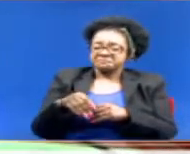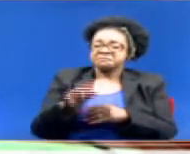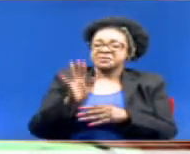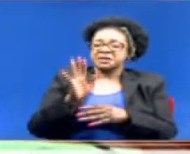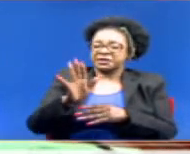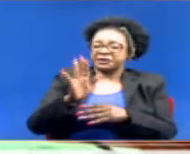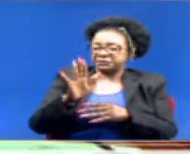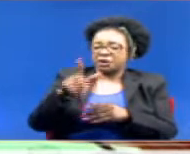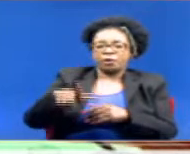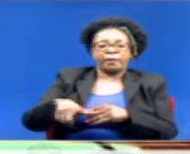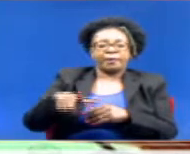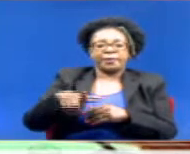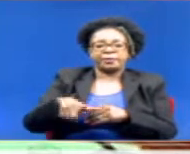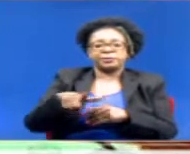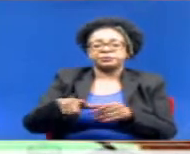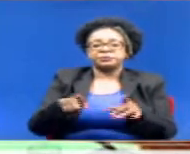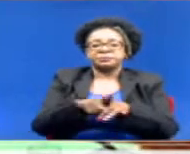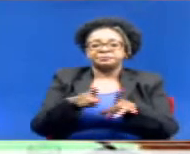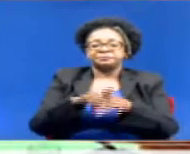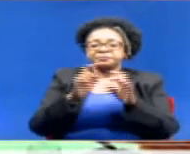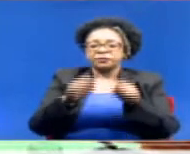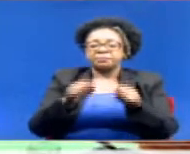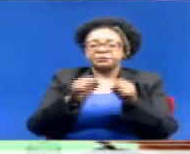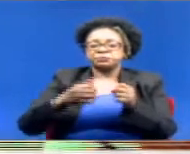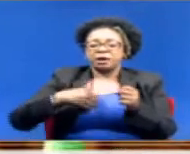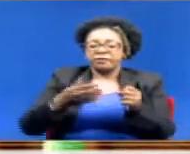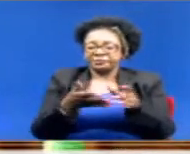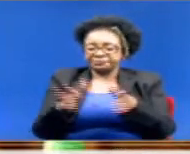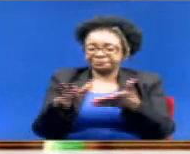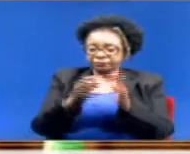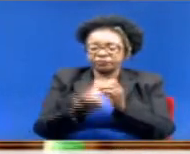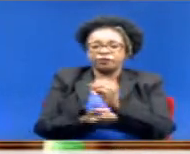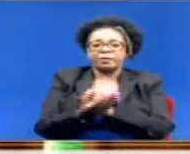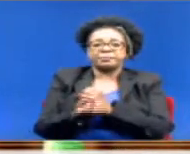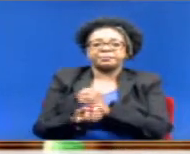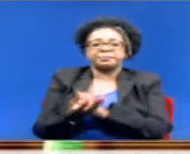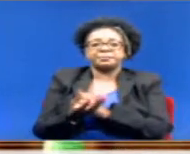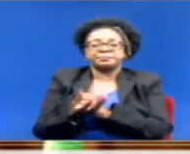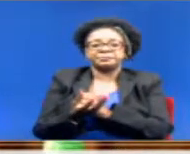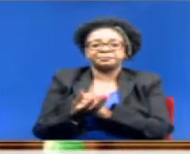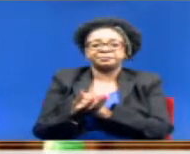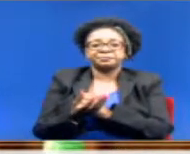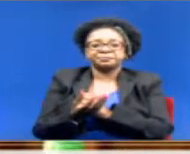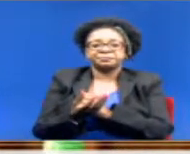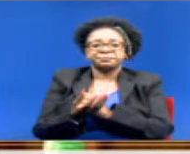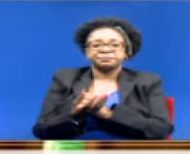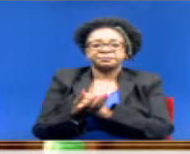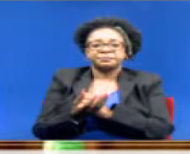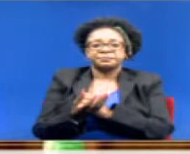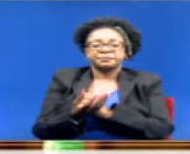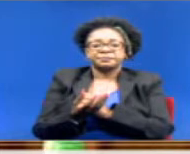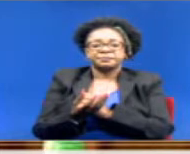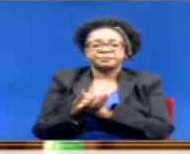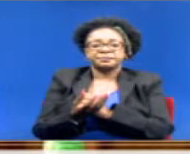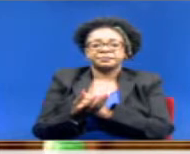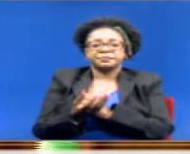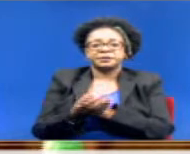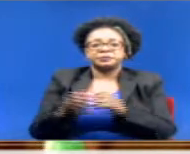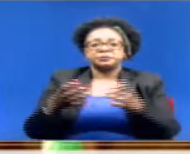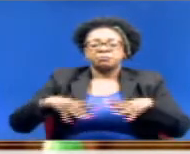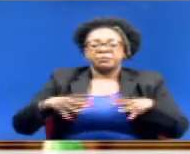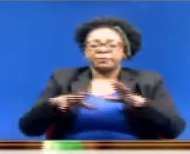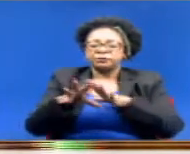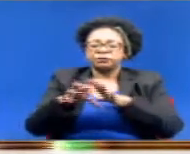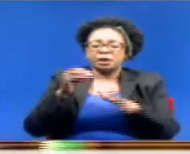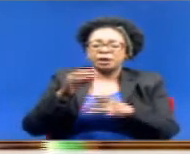uko chini na unaweza kufungua mwanya kwa wenye rushwa. You will prosecute people having stolen billions